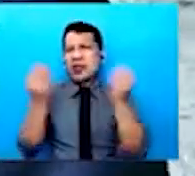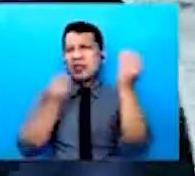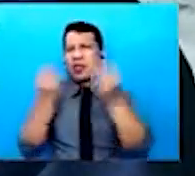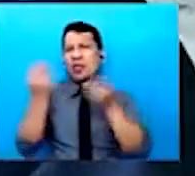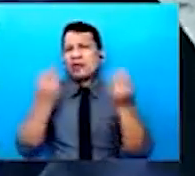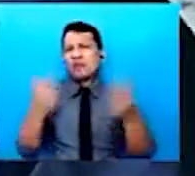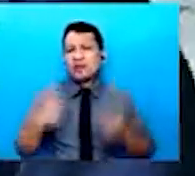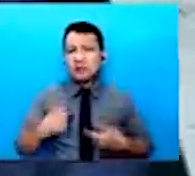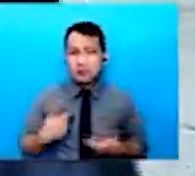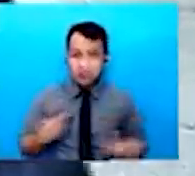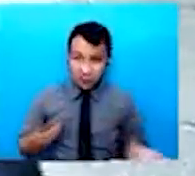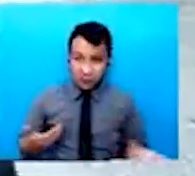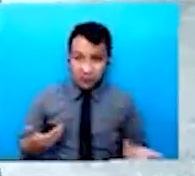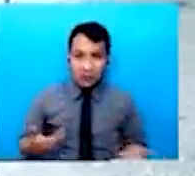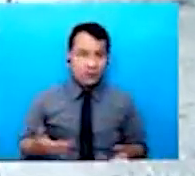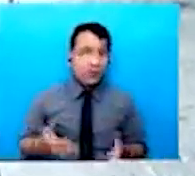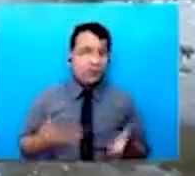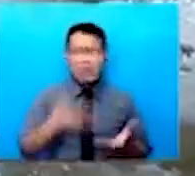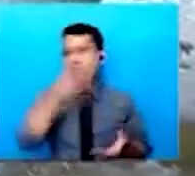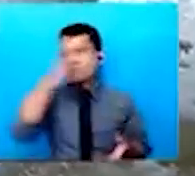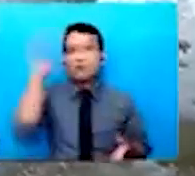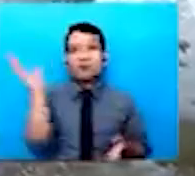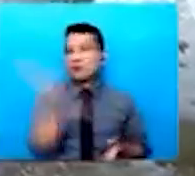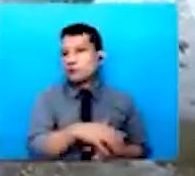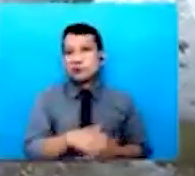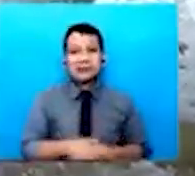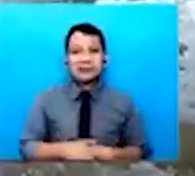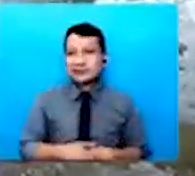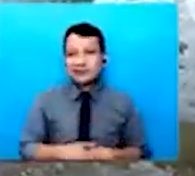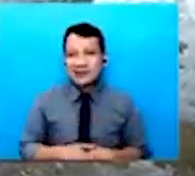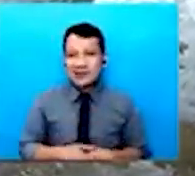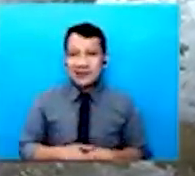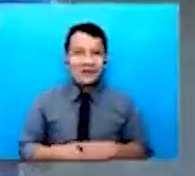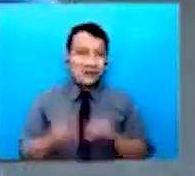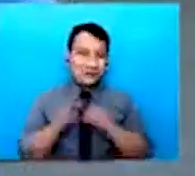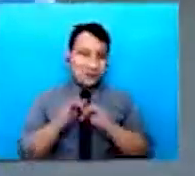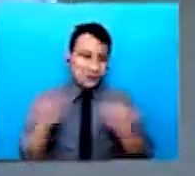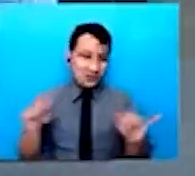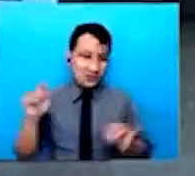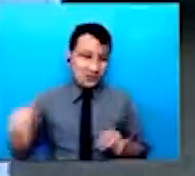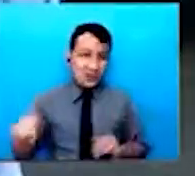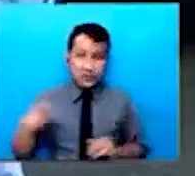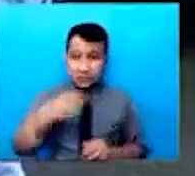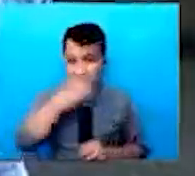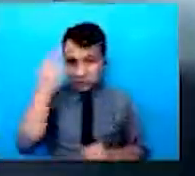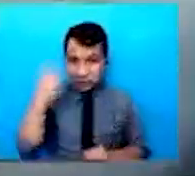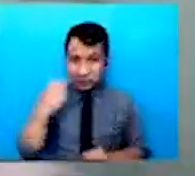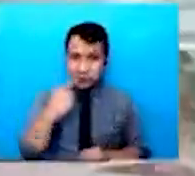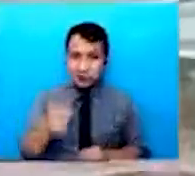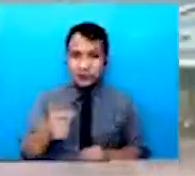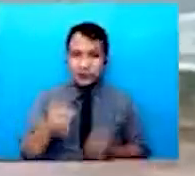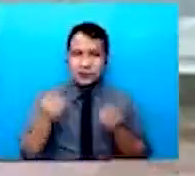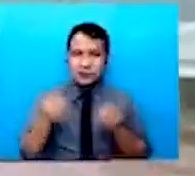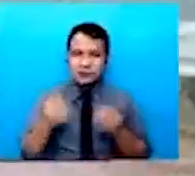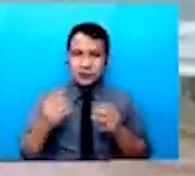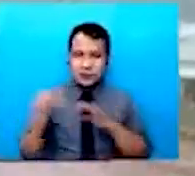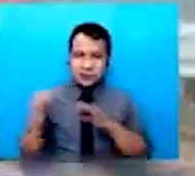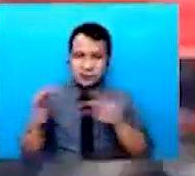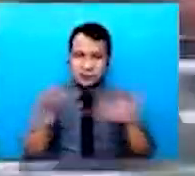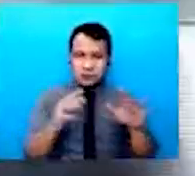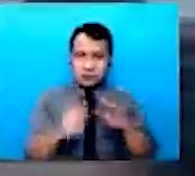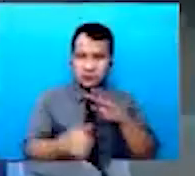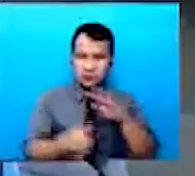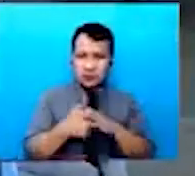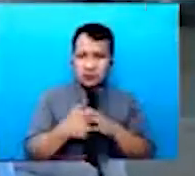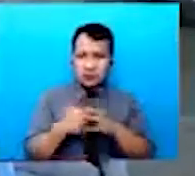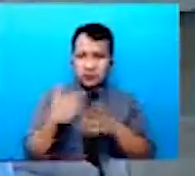rin ka balito, huwag mo na intindihin. Ganun lang yun. Para naman sa ilang taga-Rizal, kapansin-pansin ang pagdami ng mga taong lumalabas.